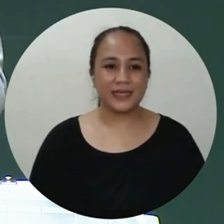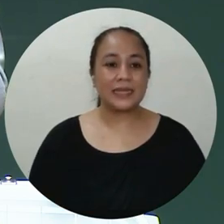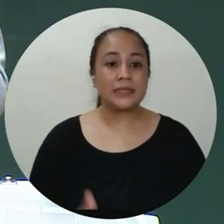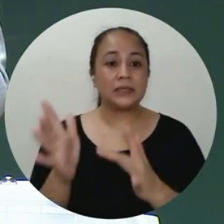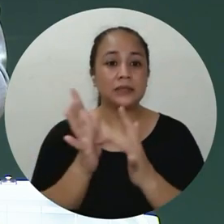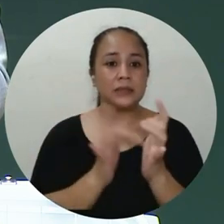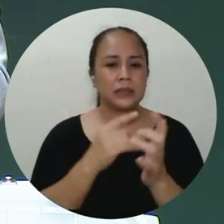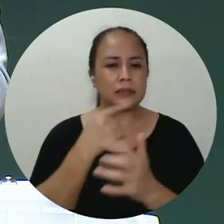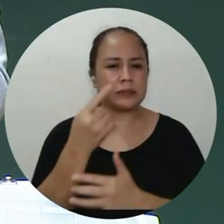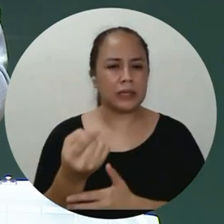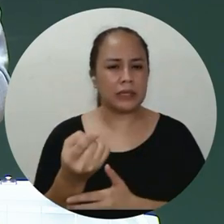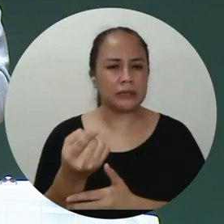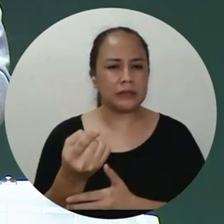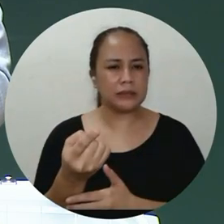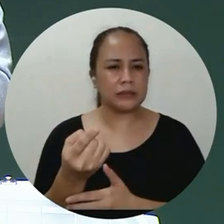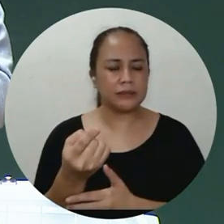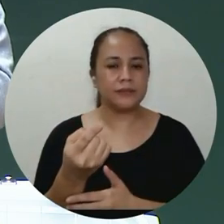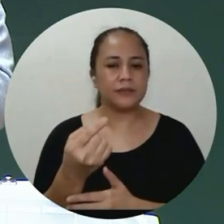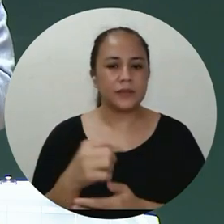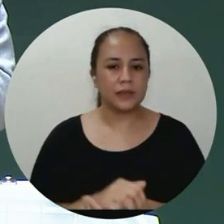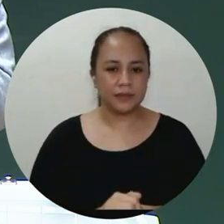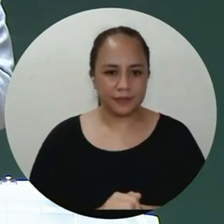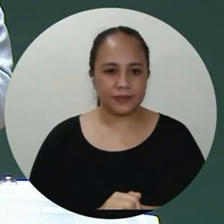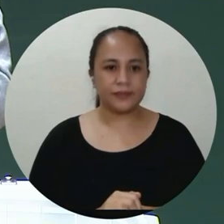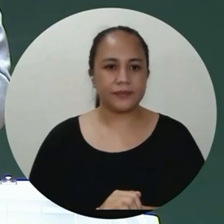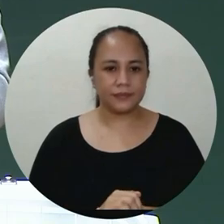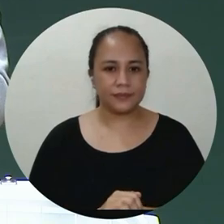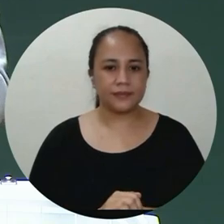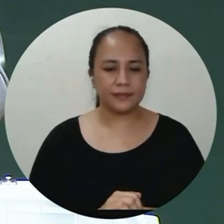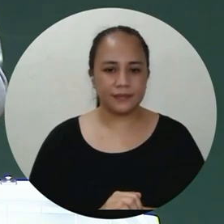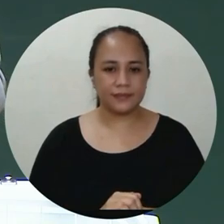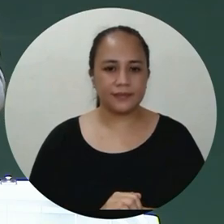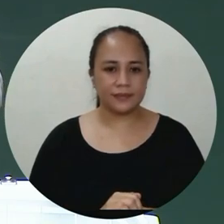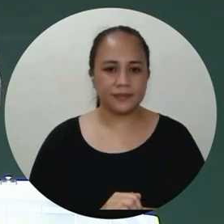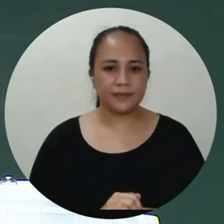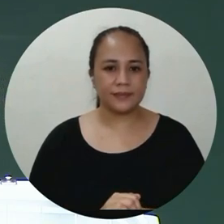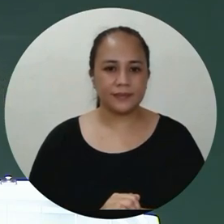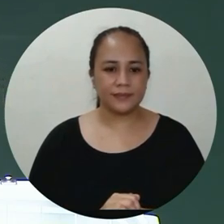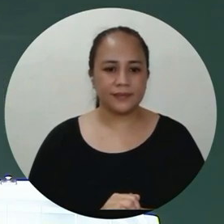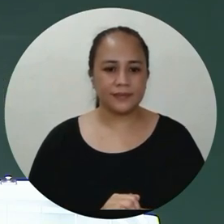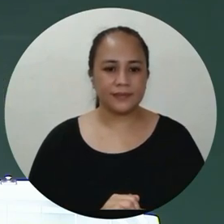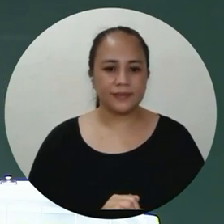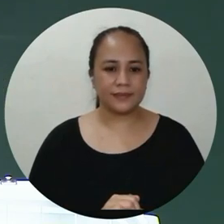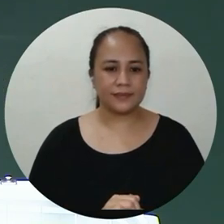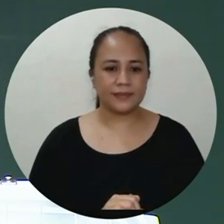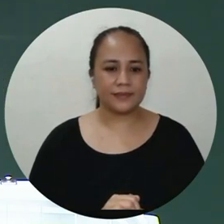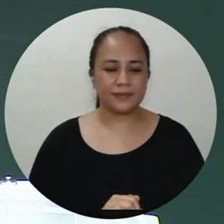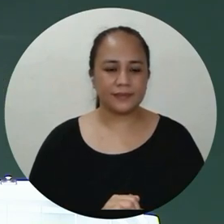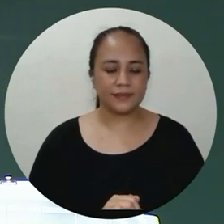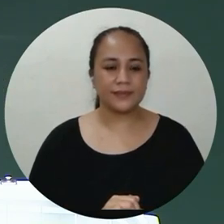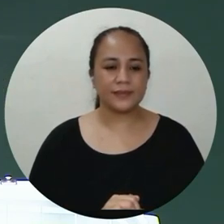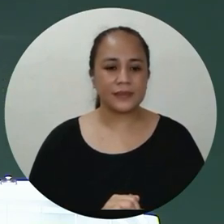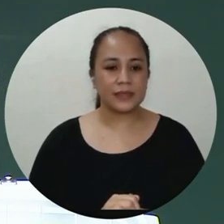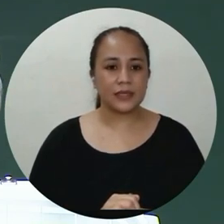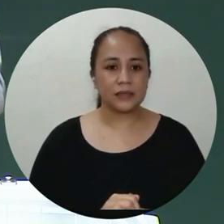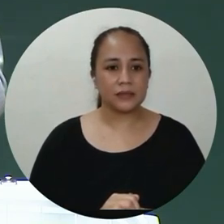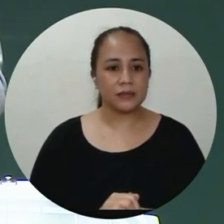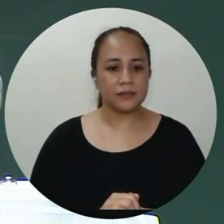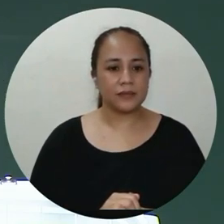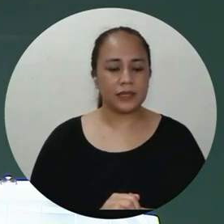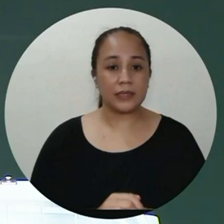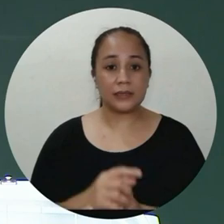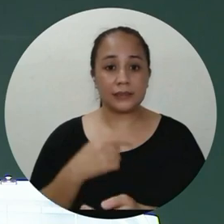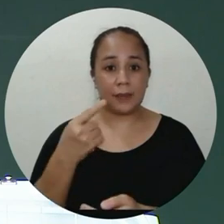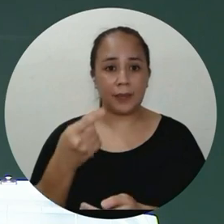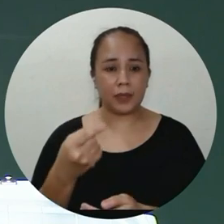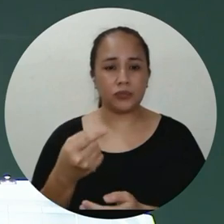something very astounding. 나를 믿는 자는 내가 한 일을 할 것이고 내보다 더큰 일을 할 것이다. He said,